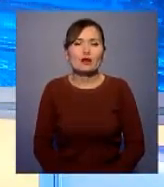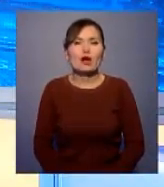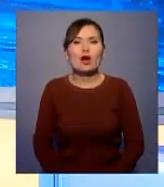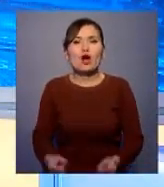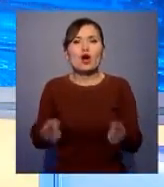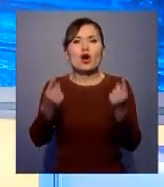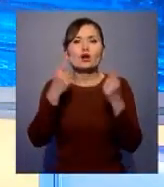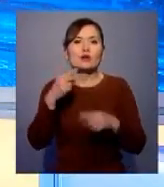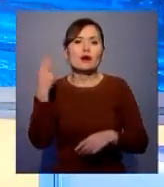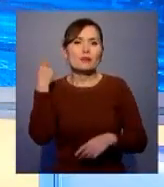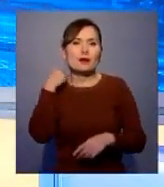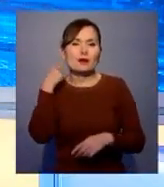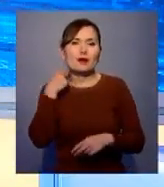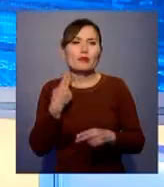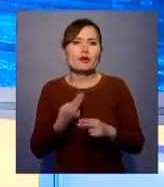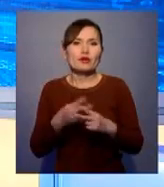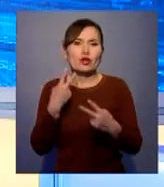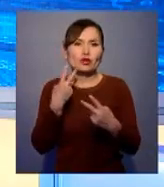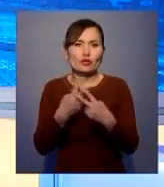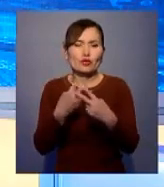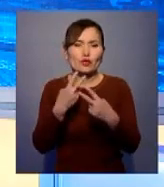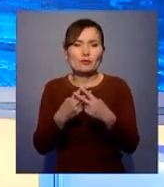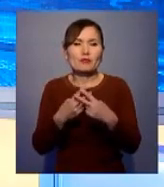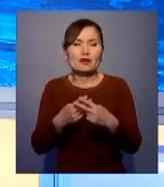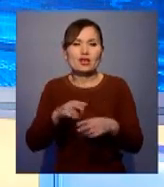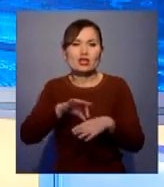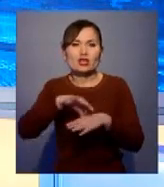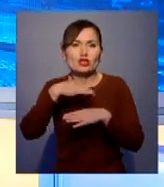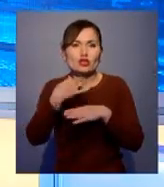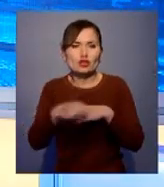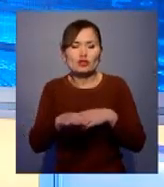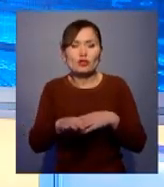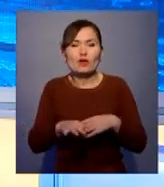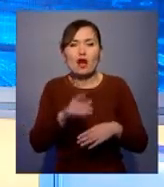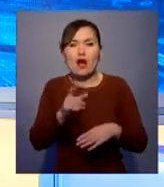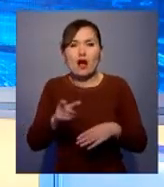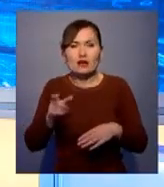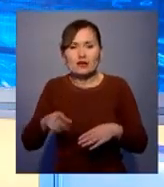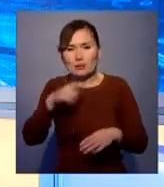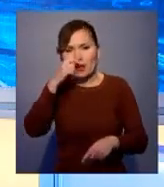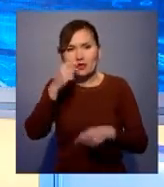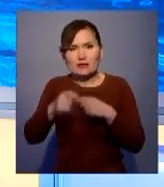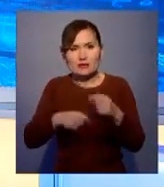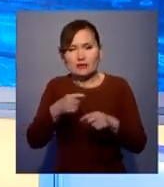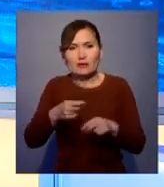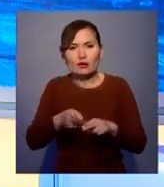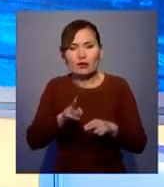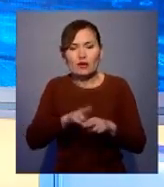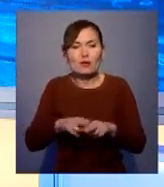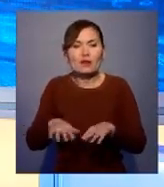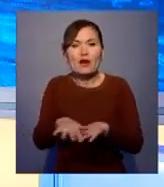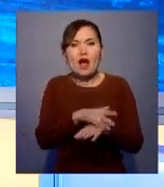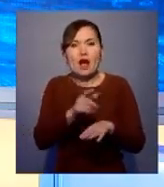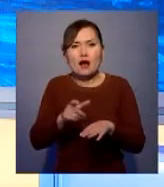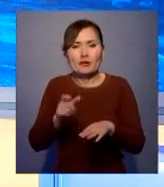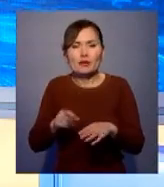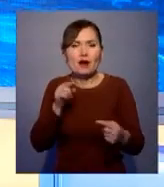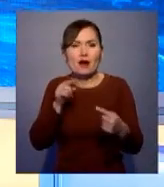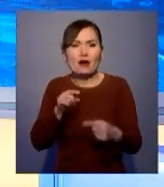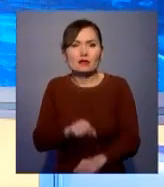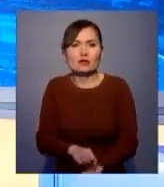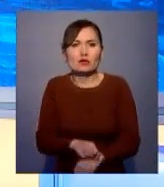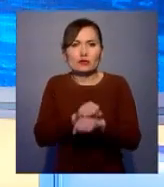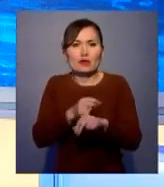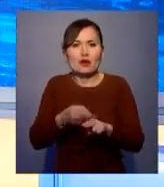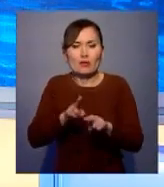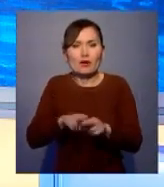жоқ. Ұлыбританияда түрмедегі қатыгездікке наразы полицейлер ереуілге шықты. Бас көтерулер Манчестер, Бирмингем, Ноттингем,